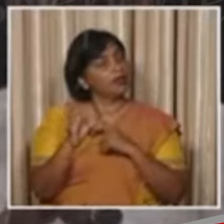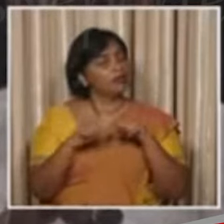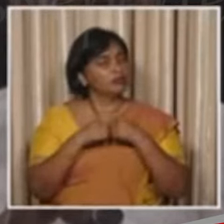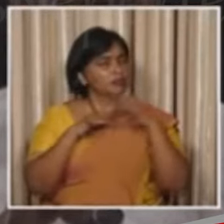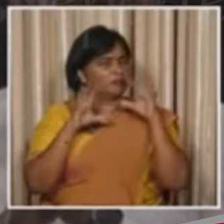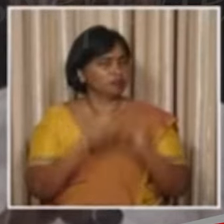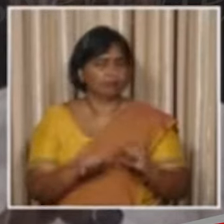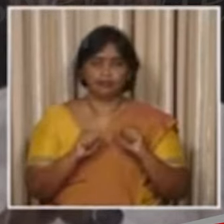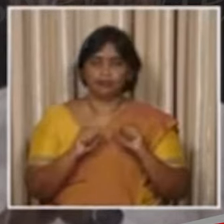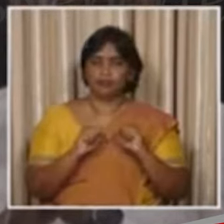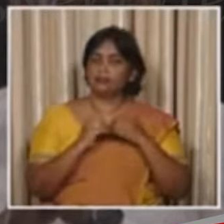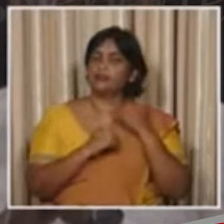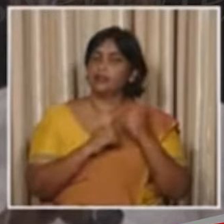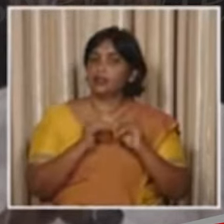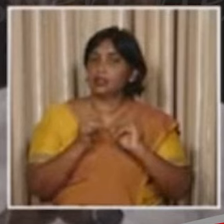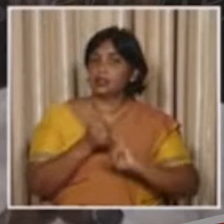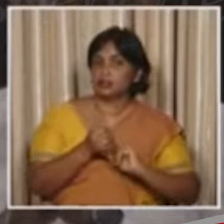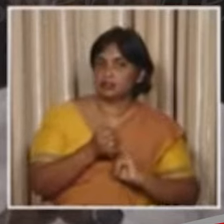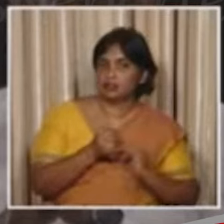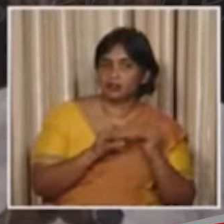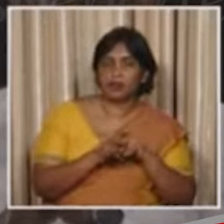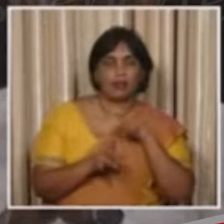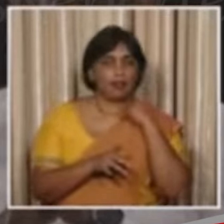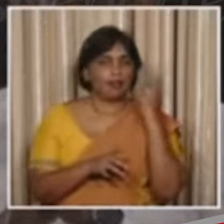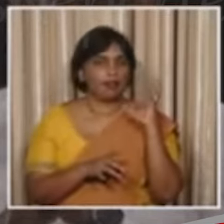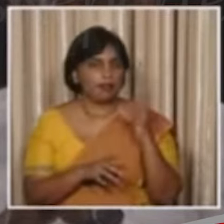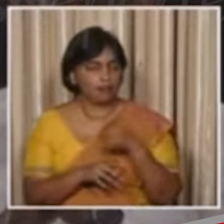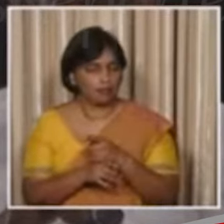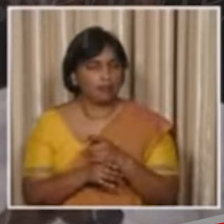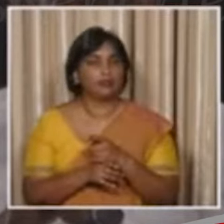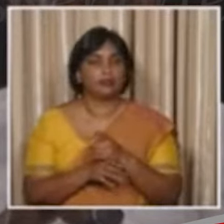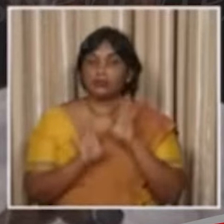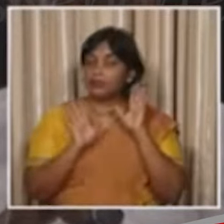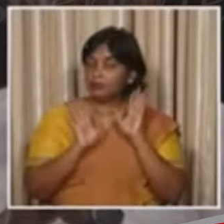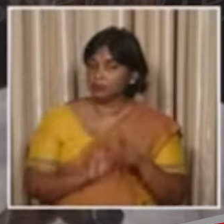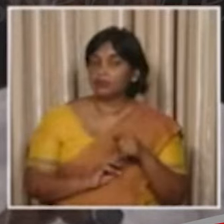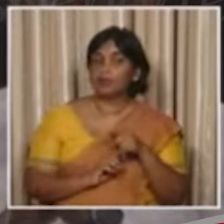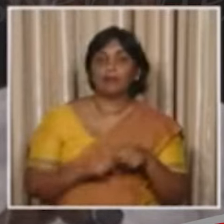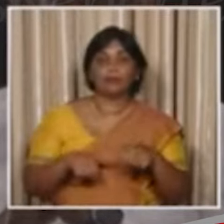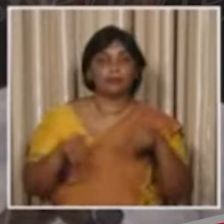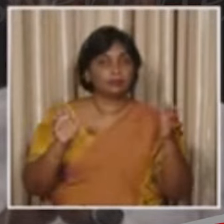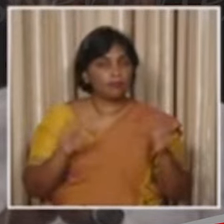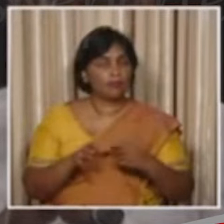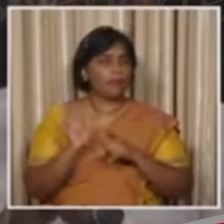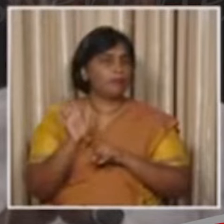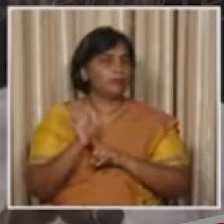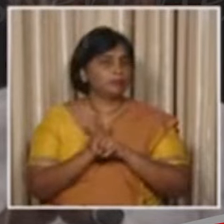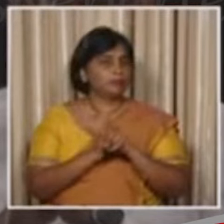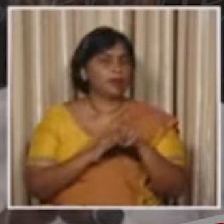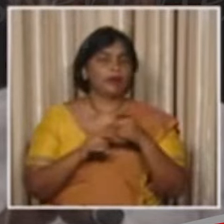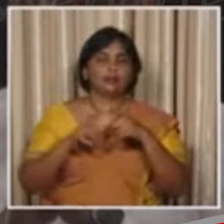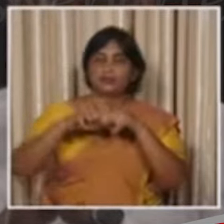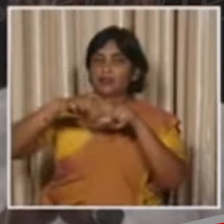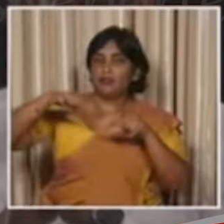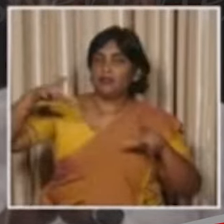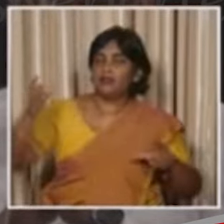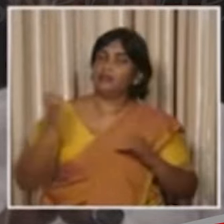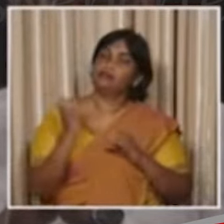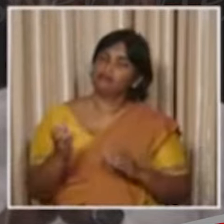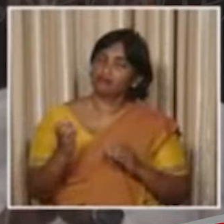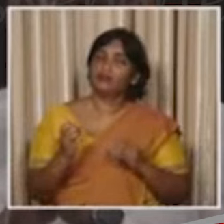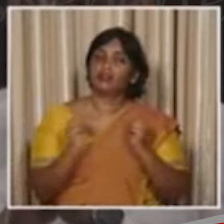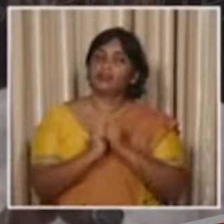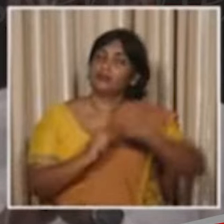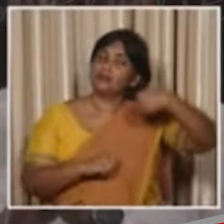දවසක් යනකොට Samsung ආවා Apple ආවා. හැබැයි තාම අර පරණ ගඩොල් බාගේ අතේ තියාගෙන පරණ